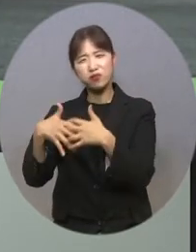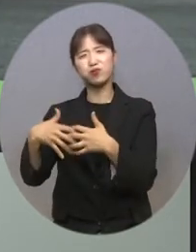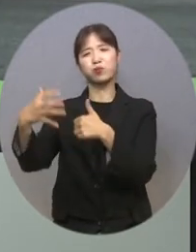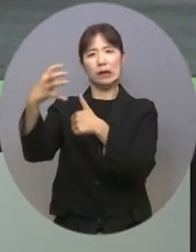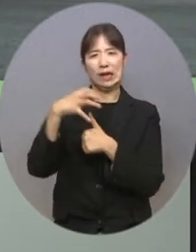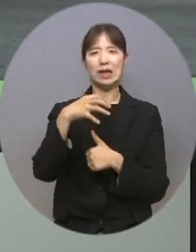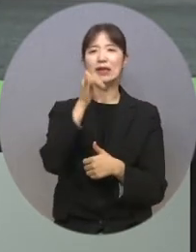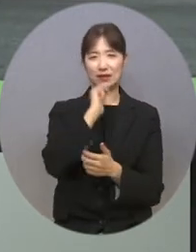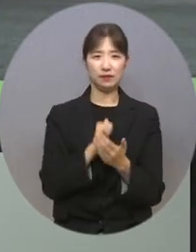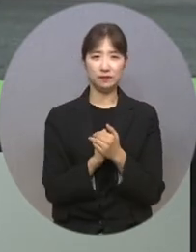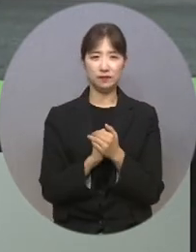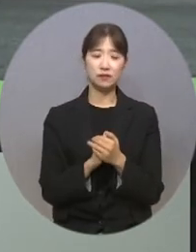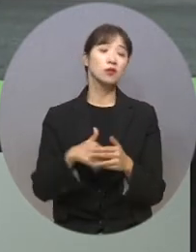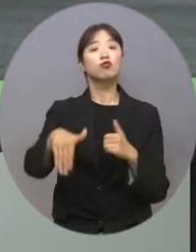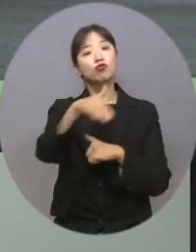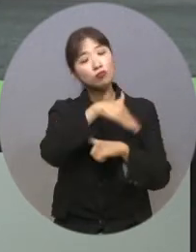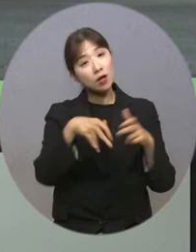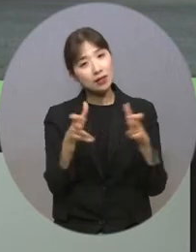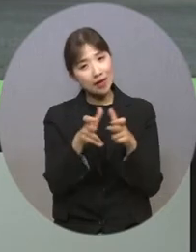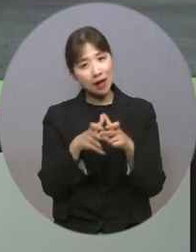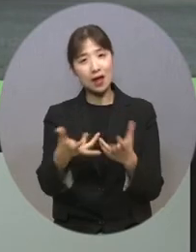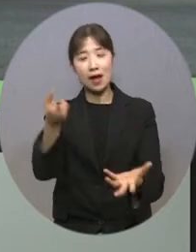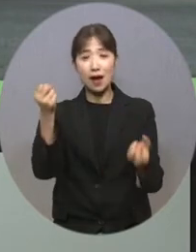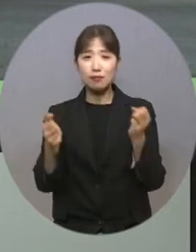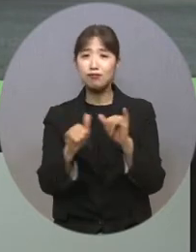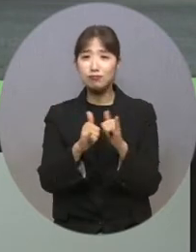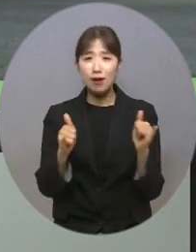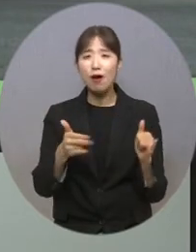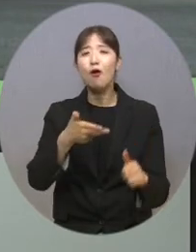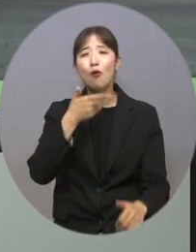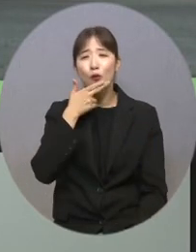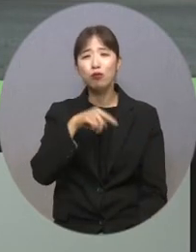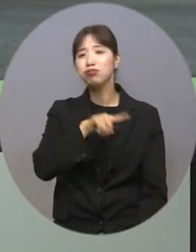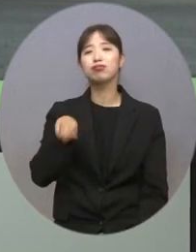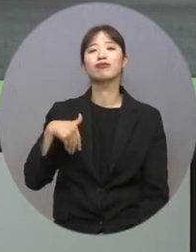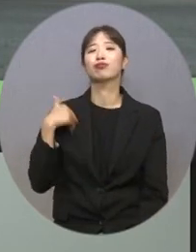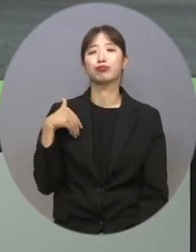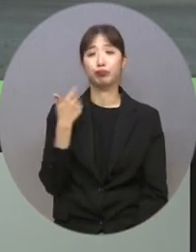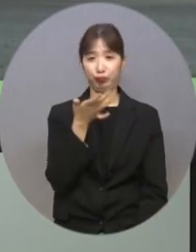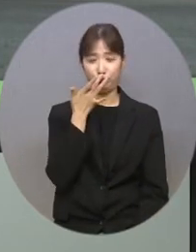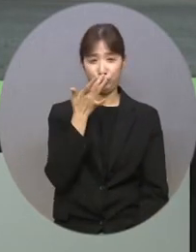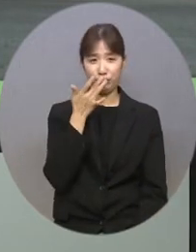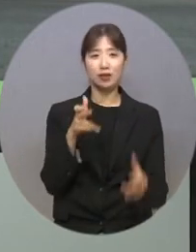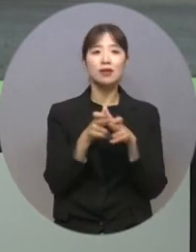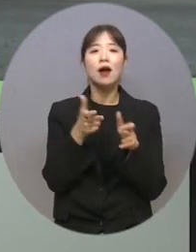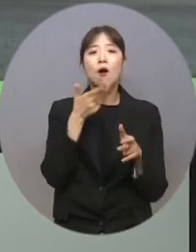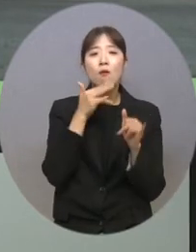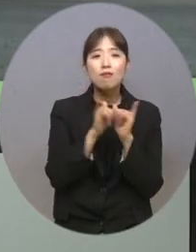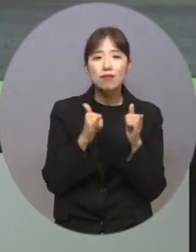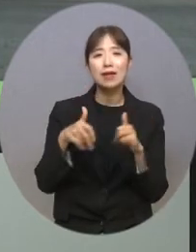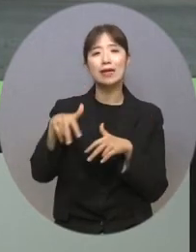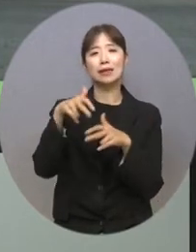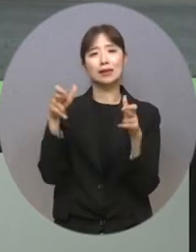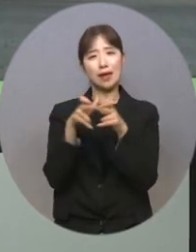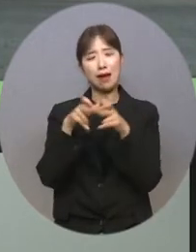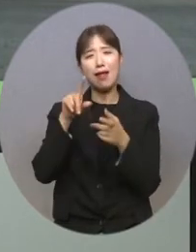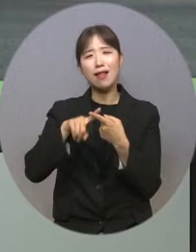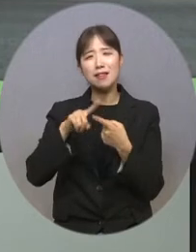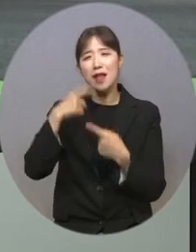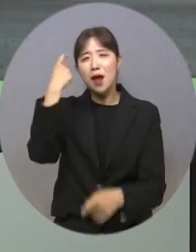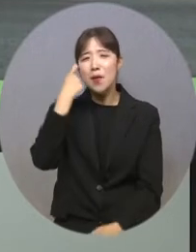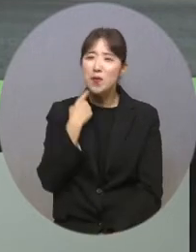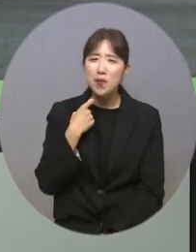주변에 장애를 갖고 있는 분이 없으신 경우는 더 그렇겠죠 입이 장애인 분들이 장애 감수성이 높은 이라고는